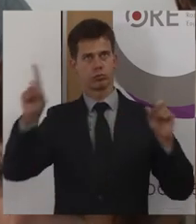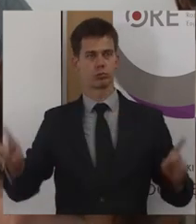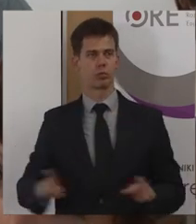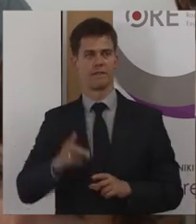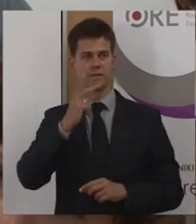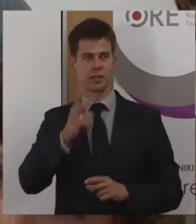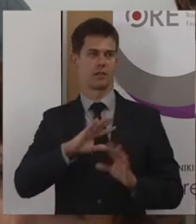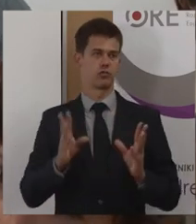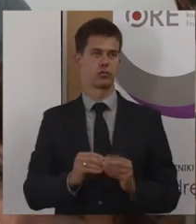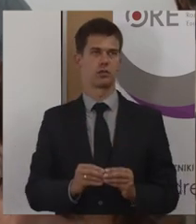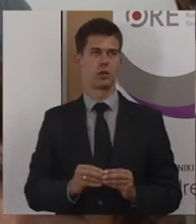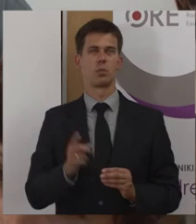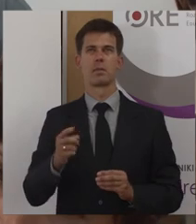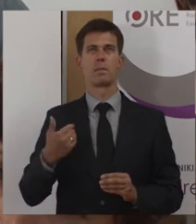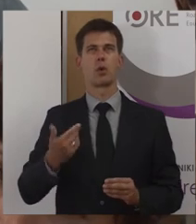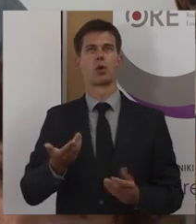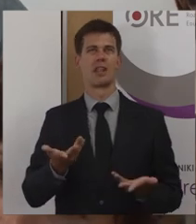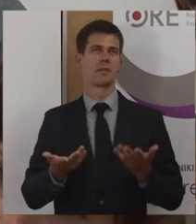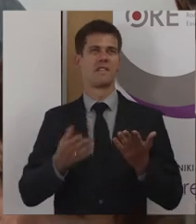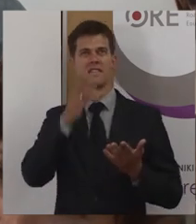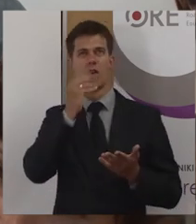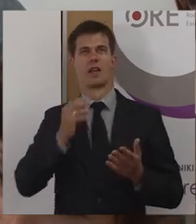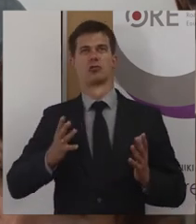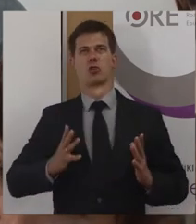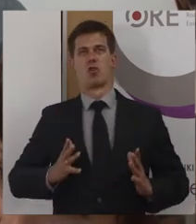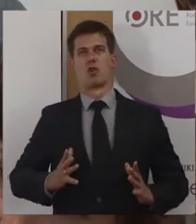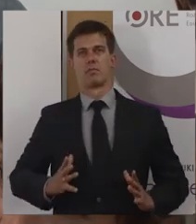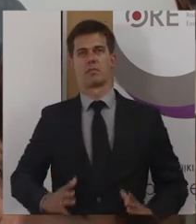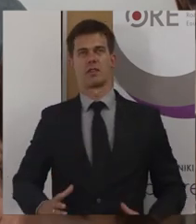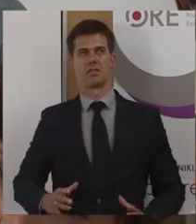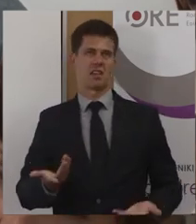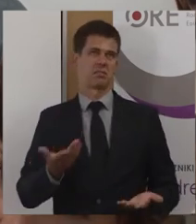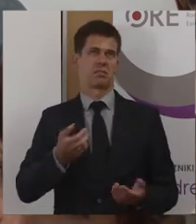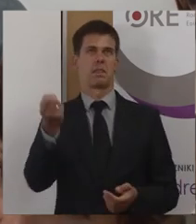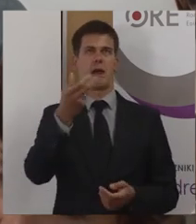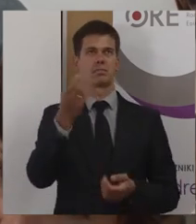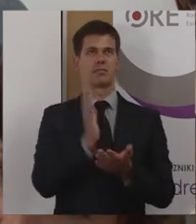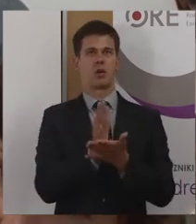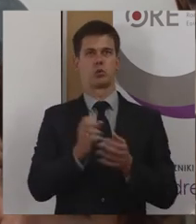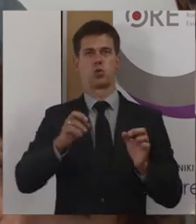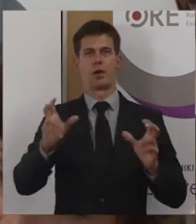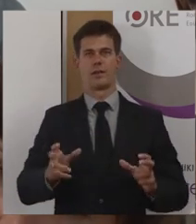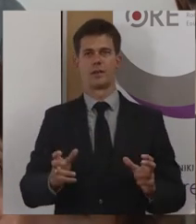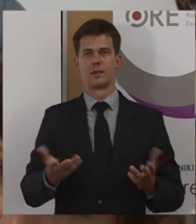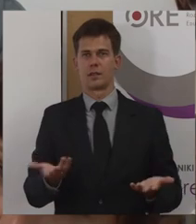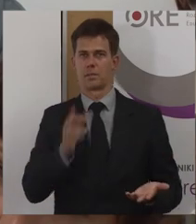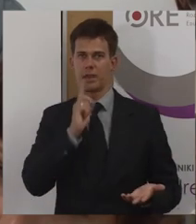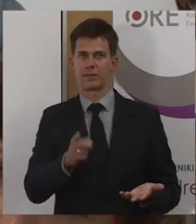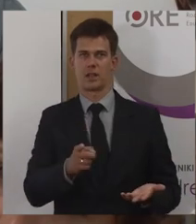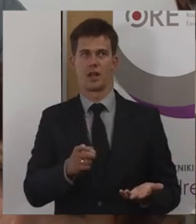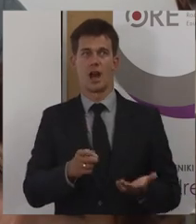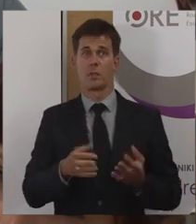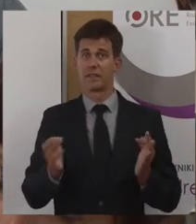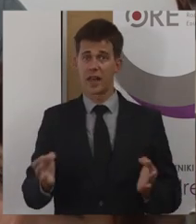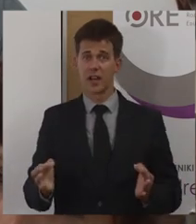I dużo bardziej uboga wzrokowo i myślę, że to jest problem generalnie naszego społeczeństwa i w ogóle ludzi w dzisiejszych czasach,